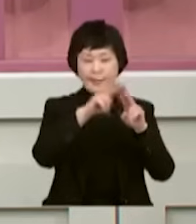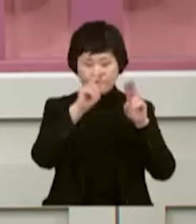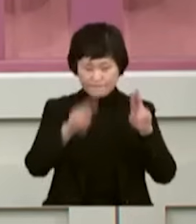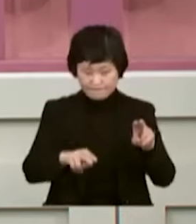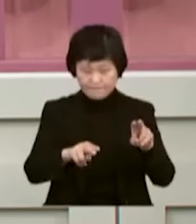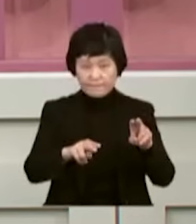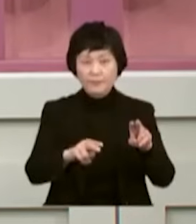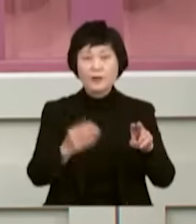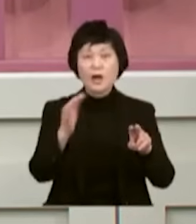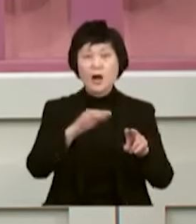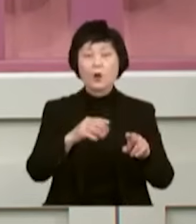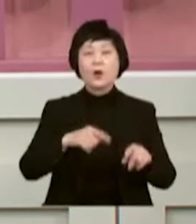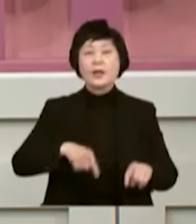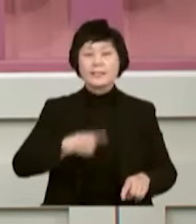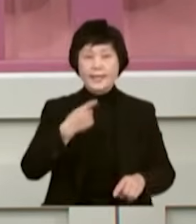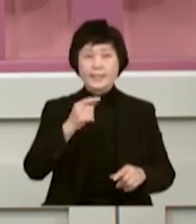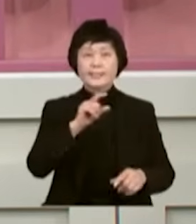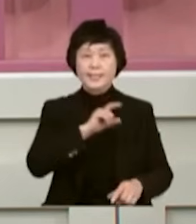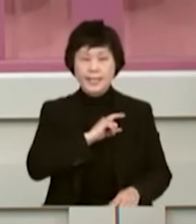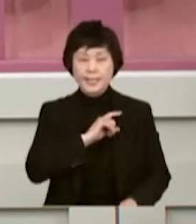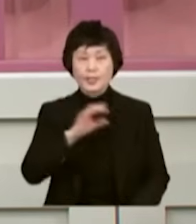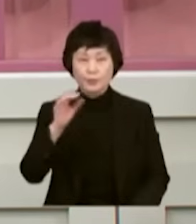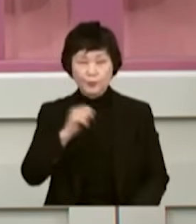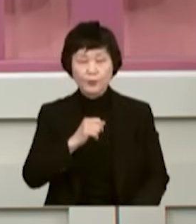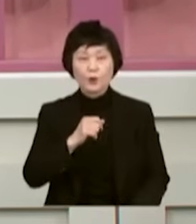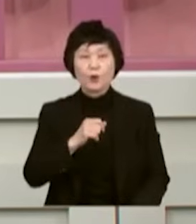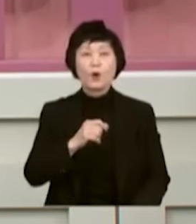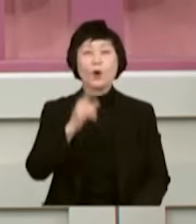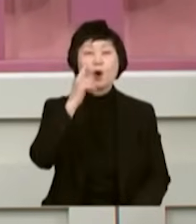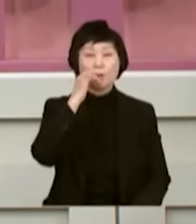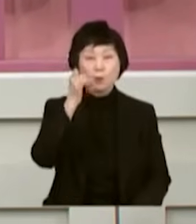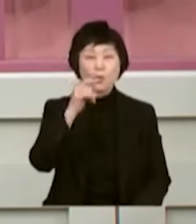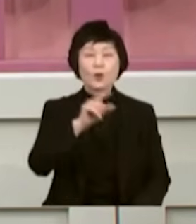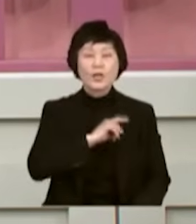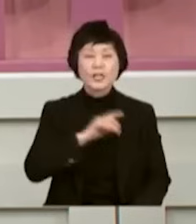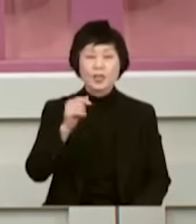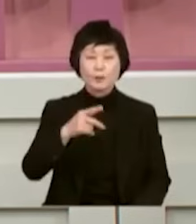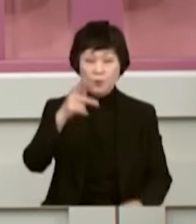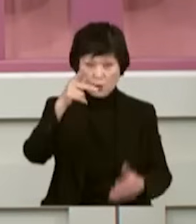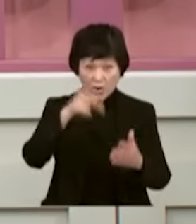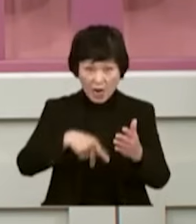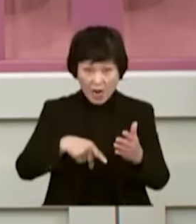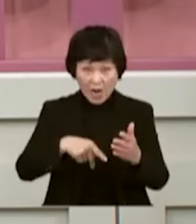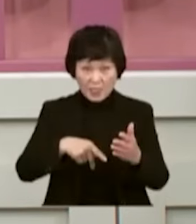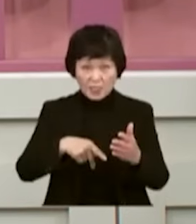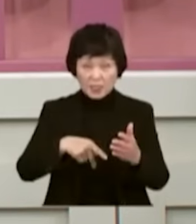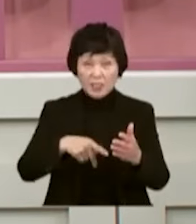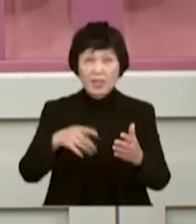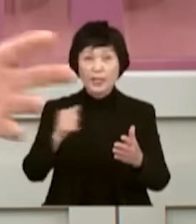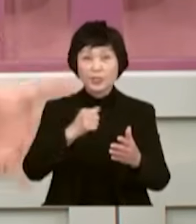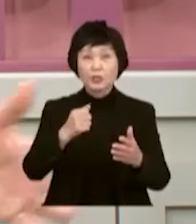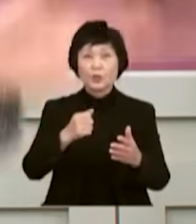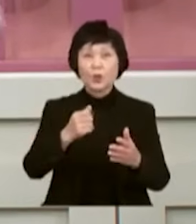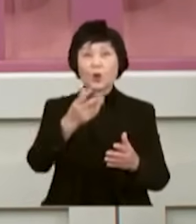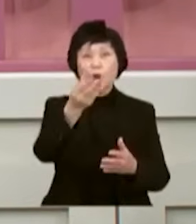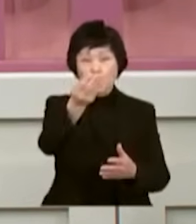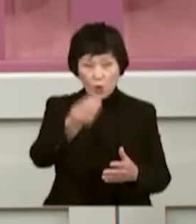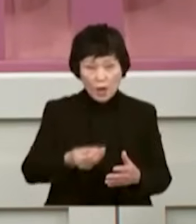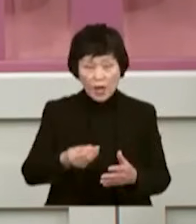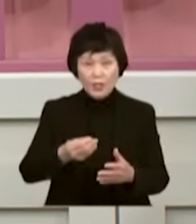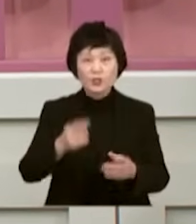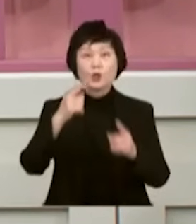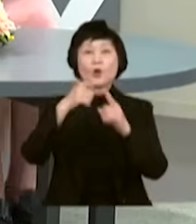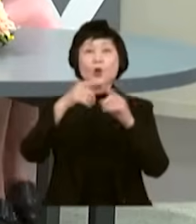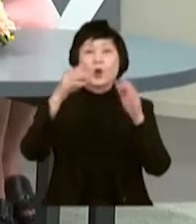자기들이 카드를 만들고 자기들 이름으로 아버지 이름으로 카드를 만들어서 돈을 빼다가 그 교회를요